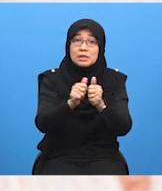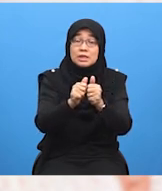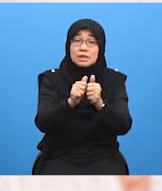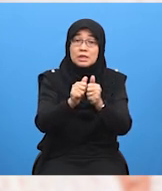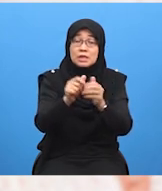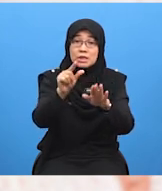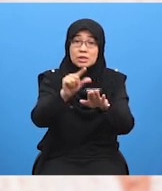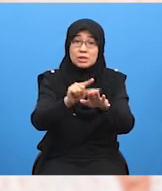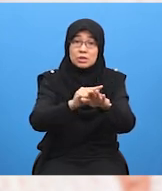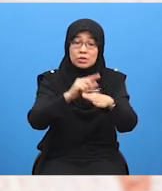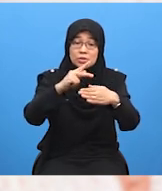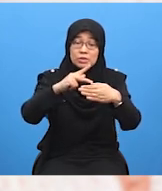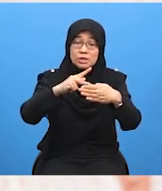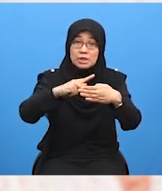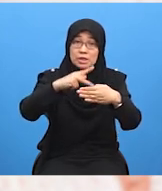Arduino.